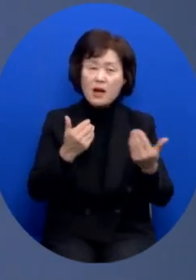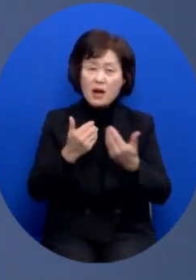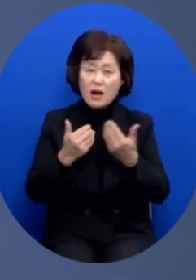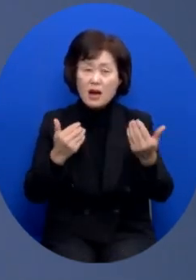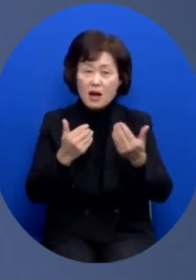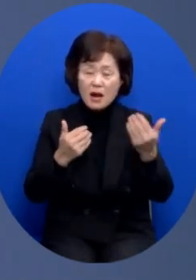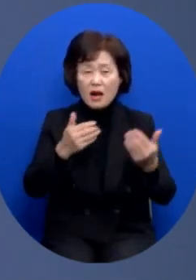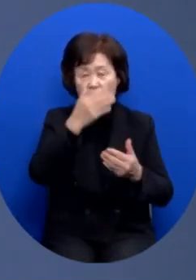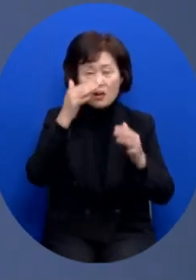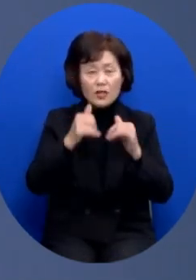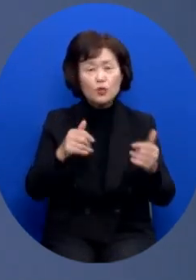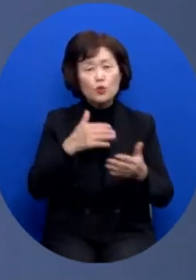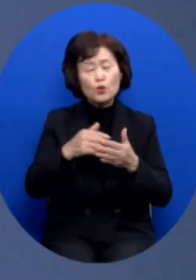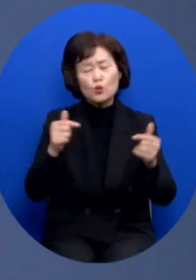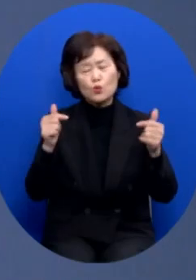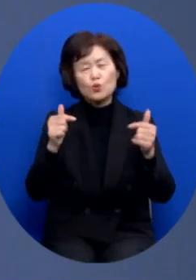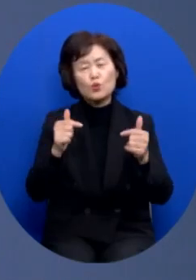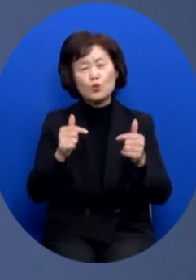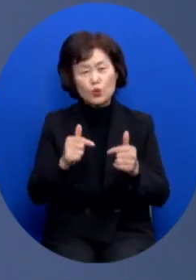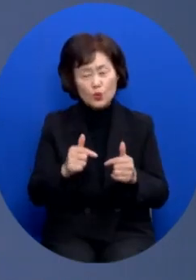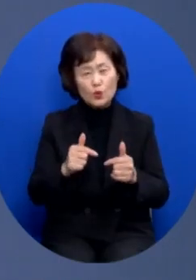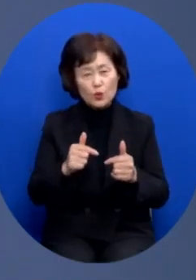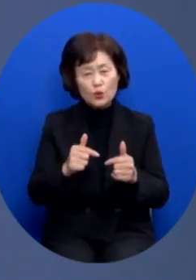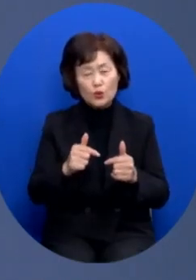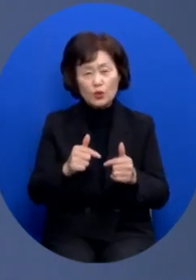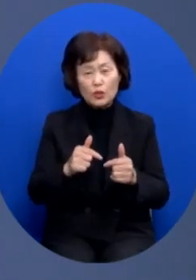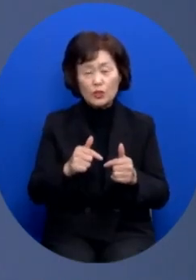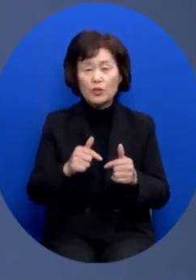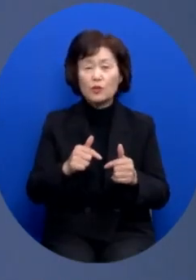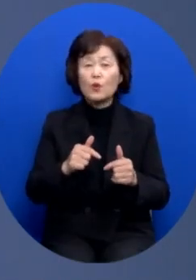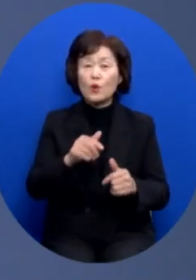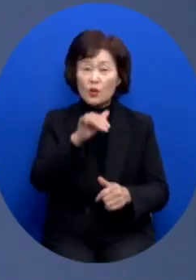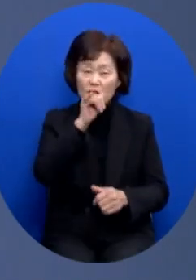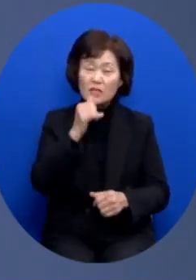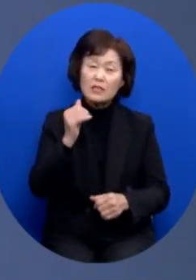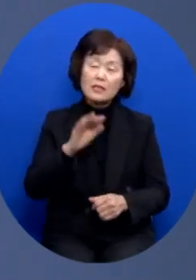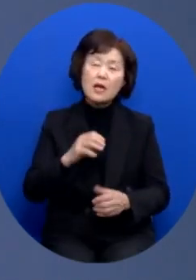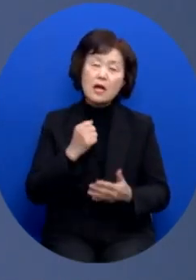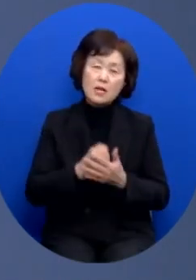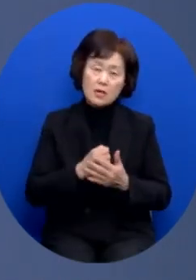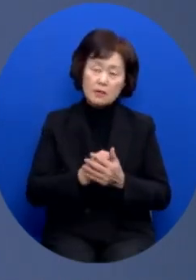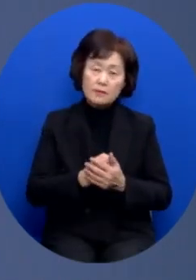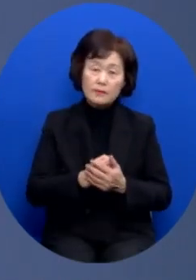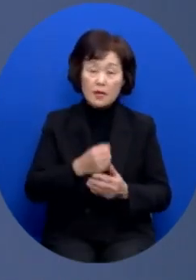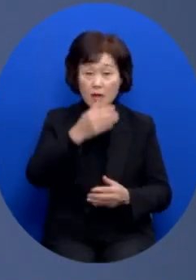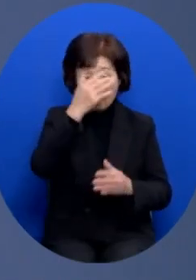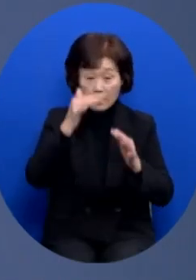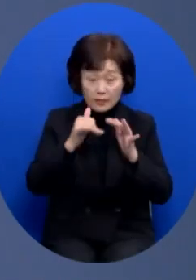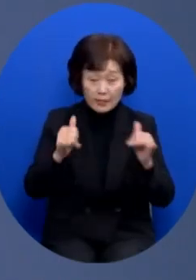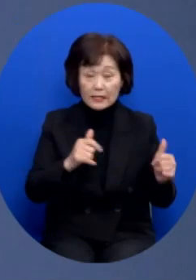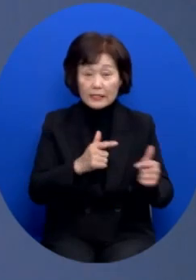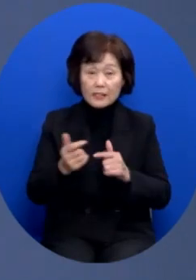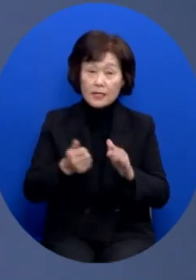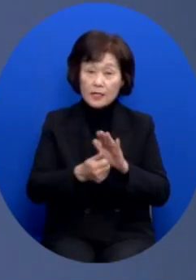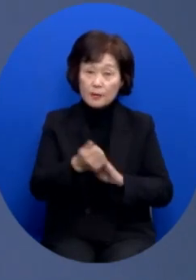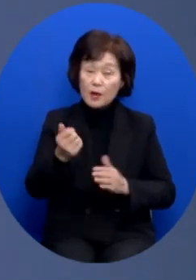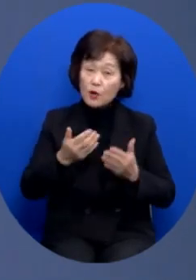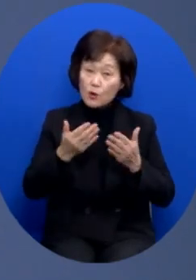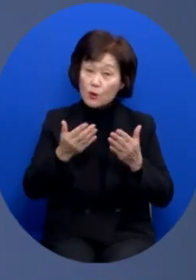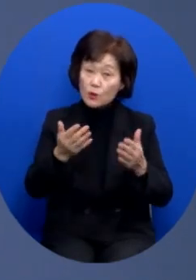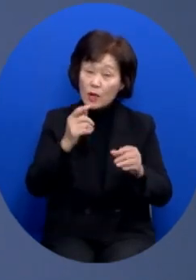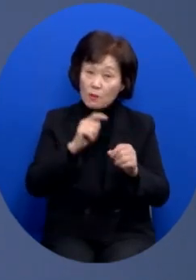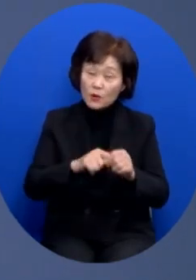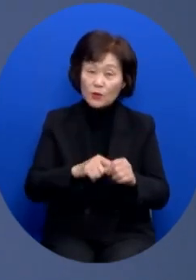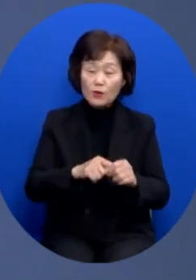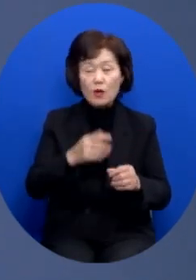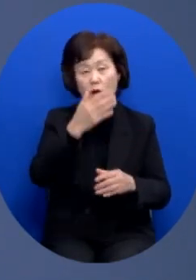줄어들고 있습니다. 안타까운 현실이 아닐 수가 없습니다. 청년 세대에 대한 희망을 주기 위해서 이들에 대한